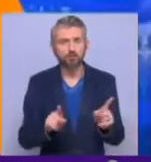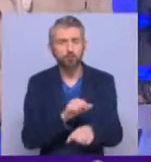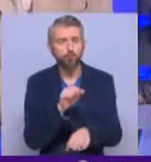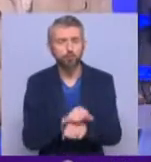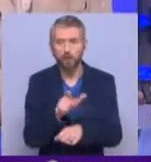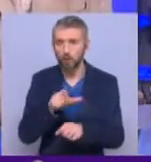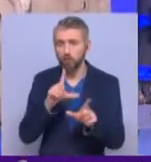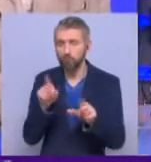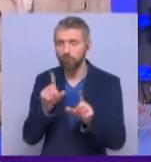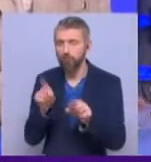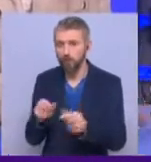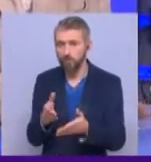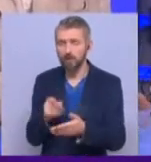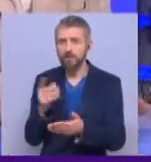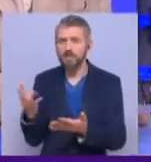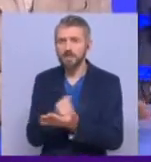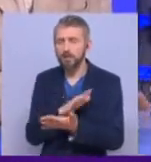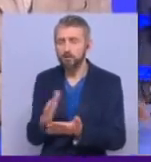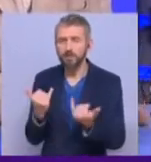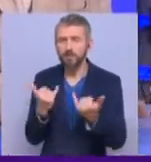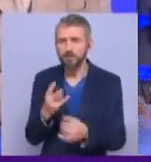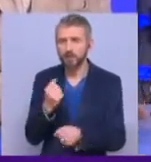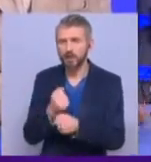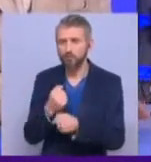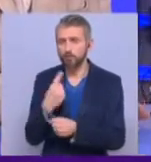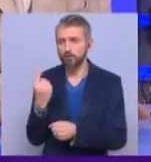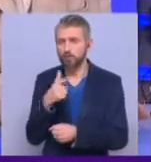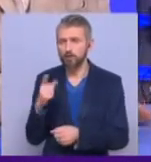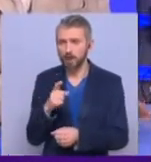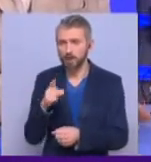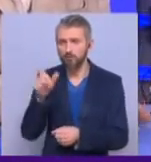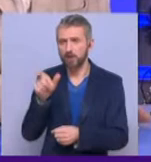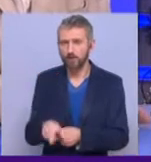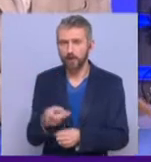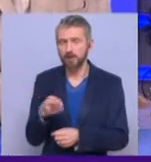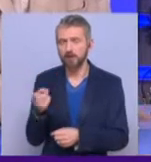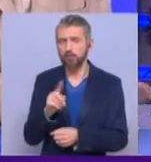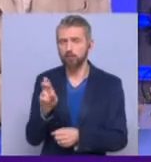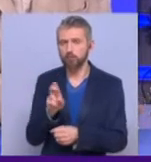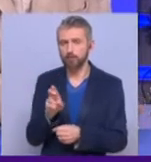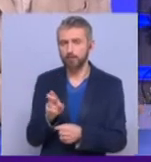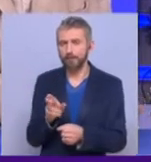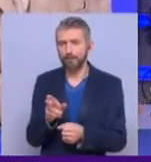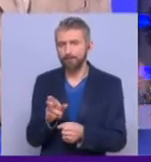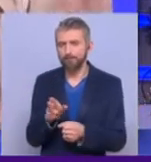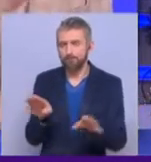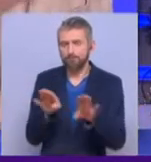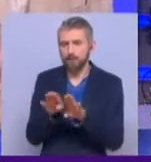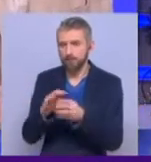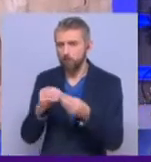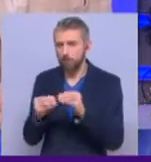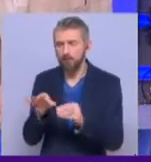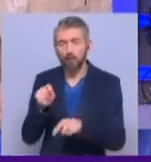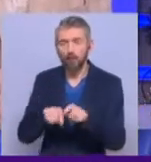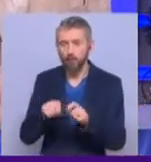Люди уезжают. То есть вы не найдете сейчас на работу в облгаз человека для того, чтобы вот закрыть вот эти вот пробелы. Мы о контроле уже